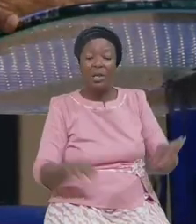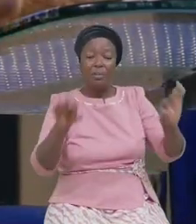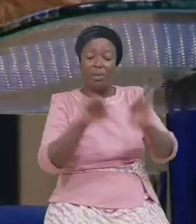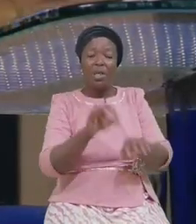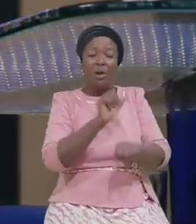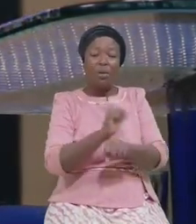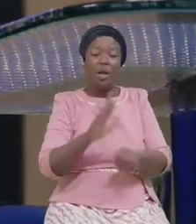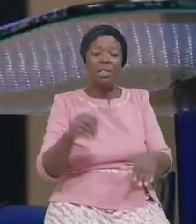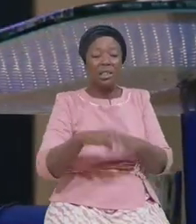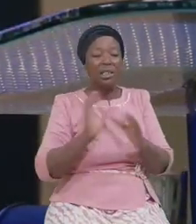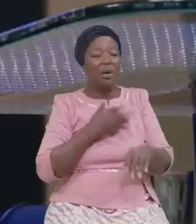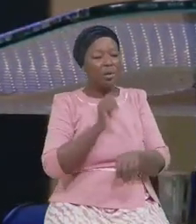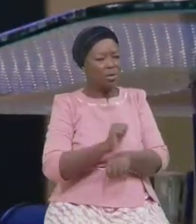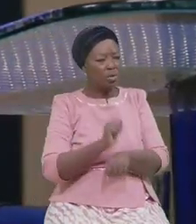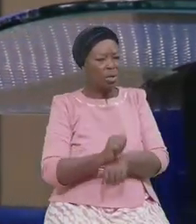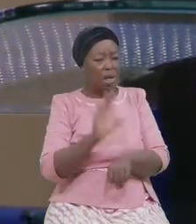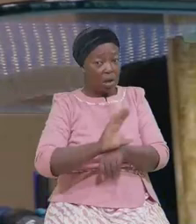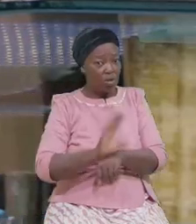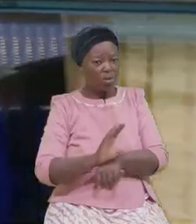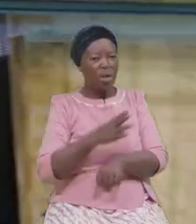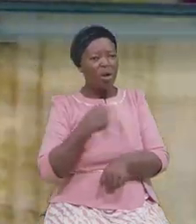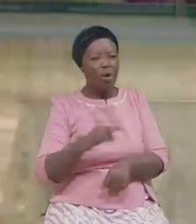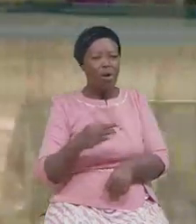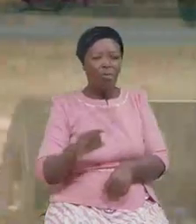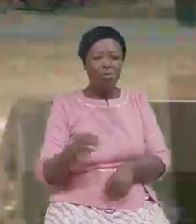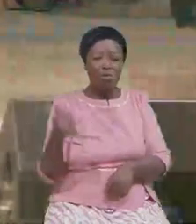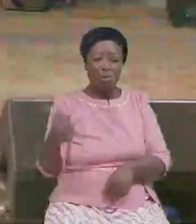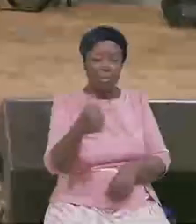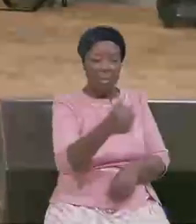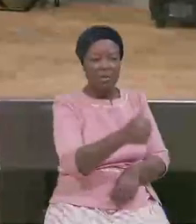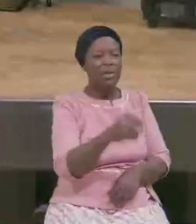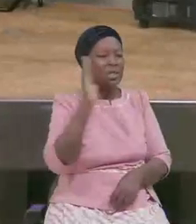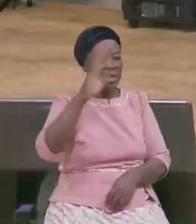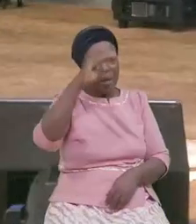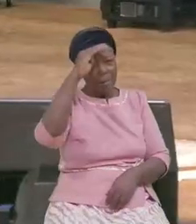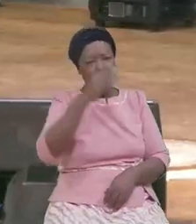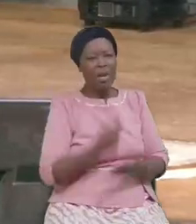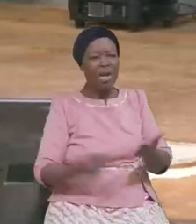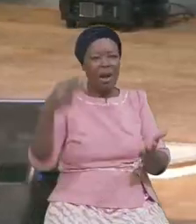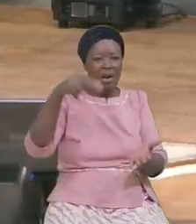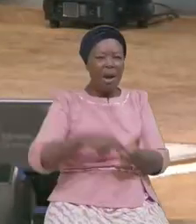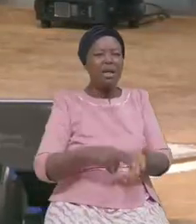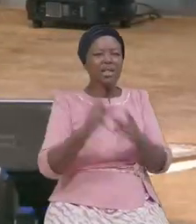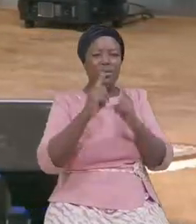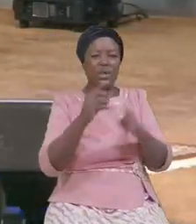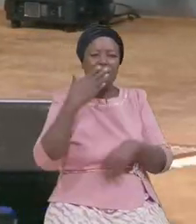signifiants dans notre église. Il dit que c'est pour vous que ces gens vont se lever